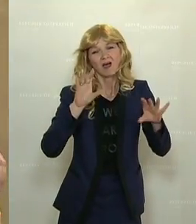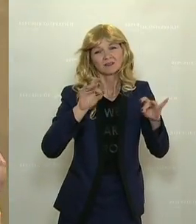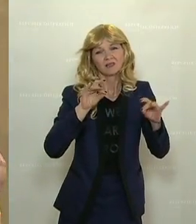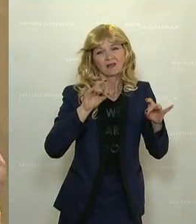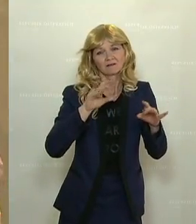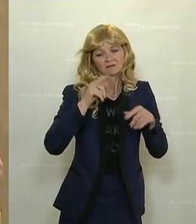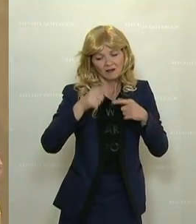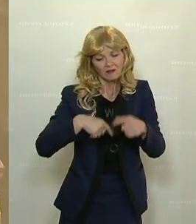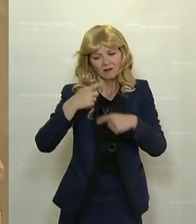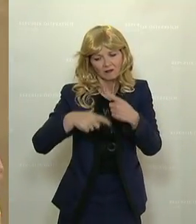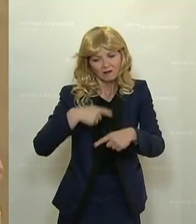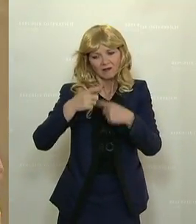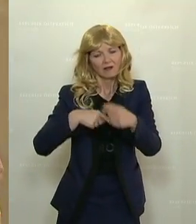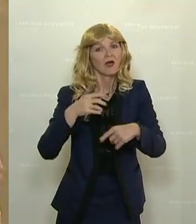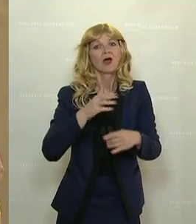Lohn bekommen, trotzdem